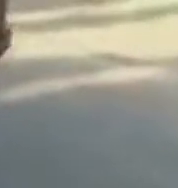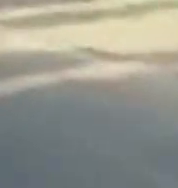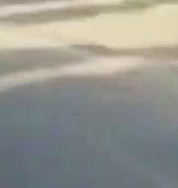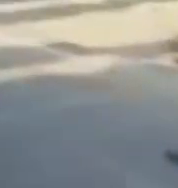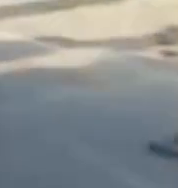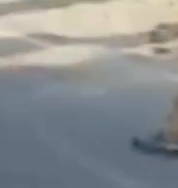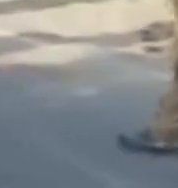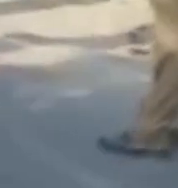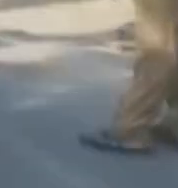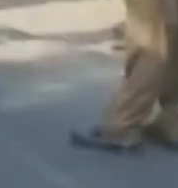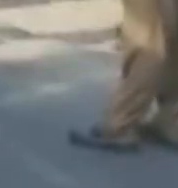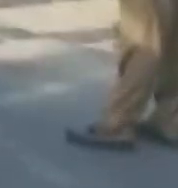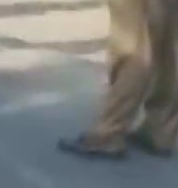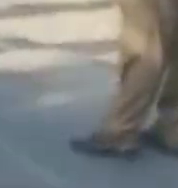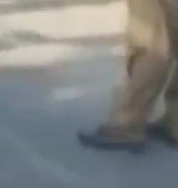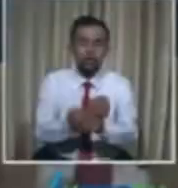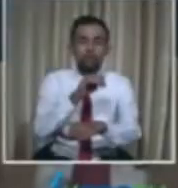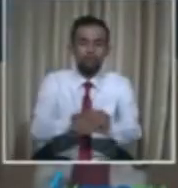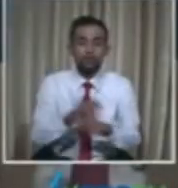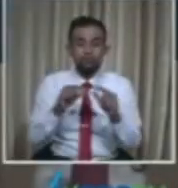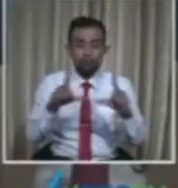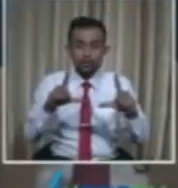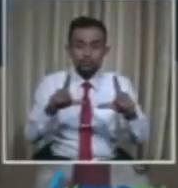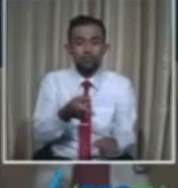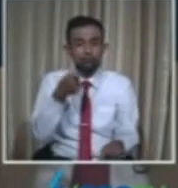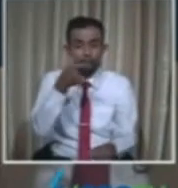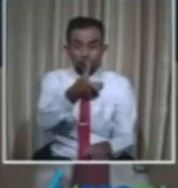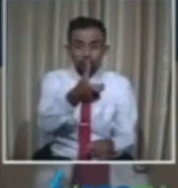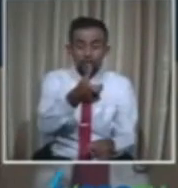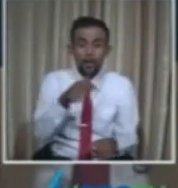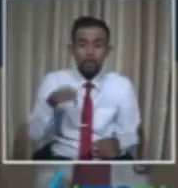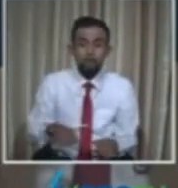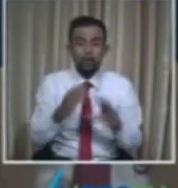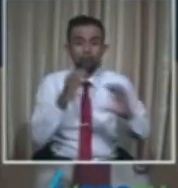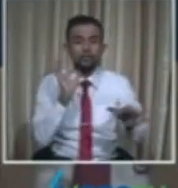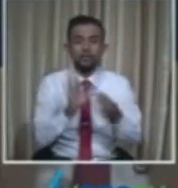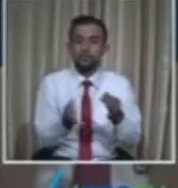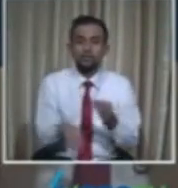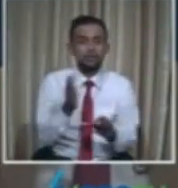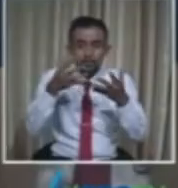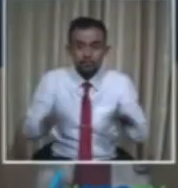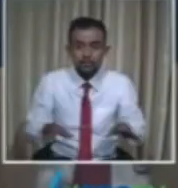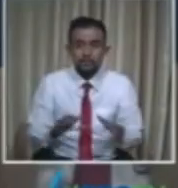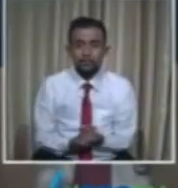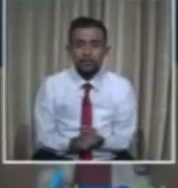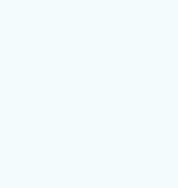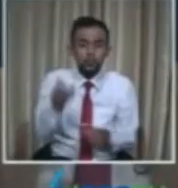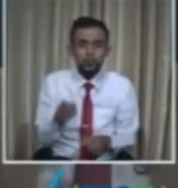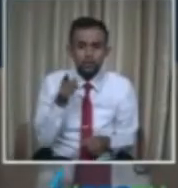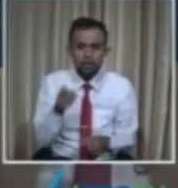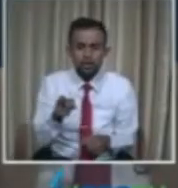ගැත්තෙක් කියලත් ඊයේ පාර්ලිමේන්තුවේදී හෙළිදරව් වුණා. මේ තරුණයාට වෙඩි තියන්නේ මේ බවුසරේ ගිනි තියන්න ගිහිලානේ මේ අතුරු පාරකදී මේ